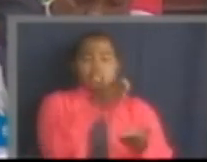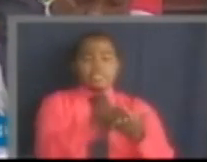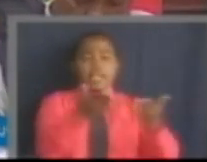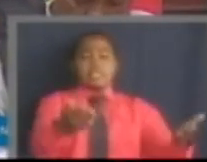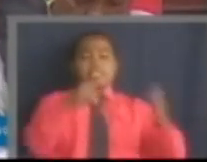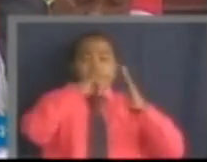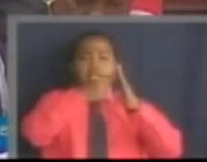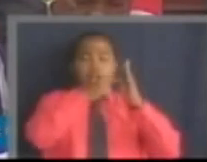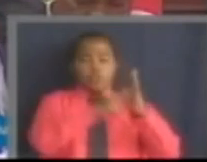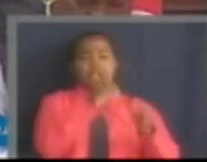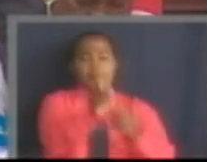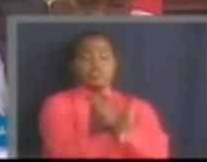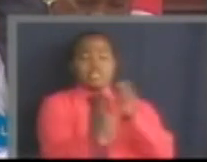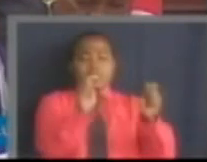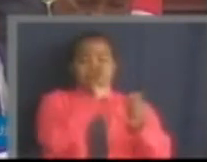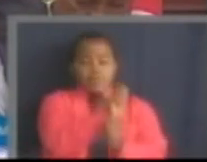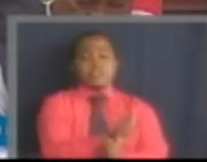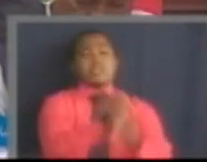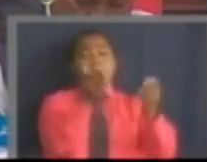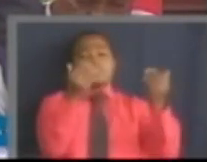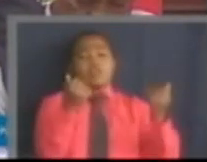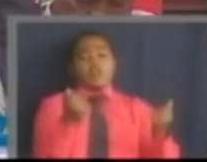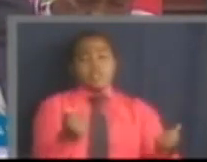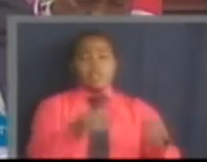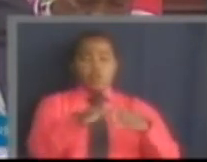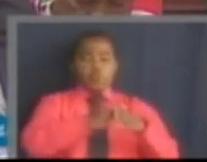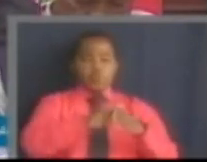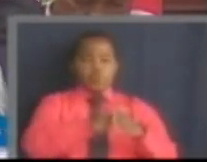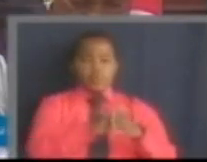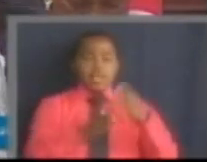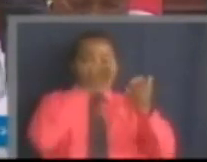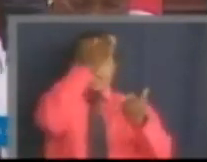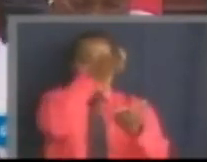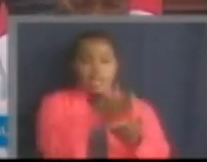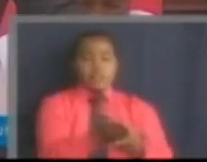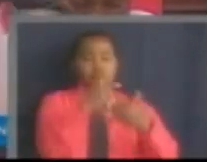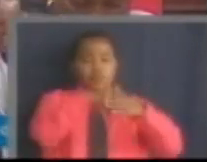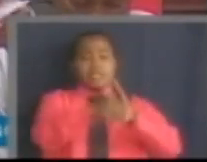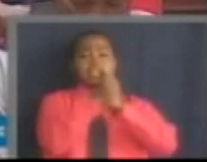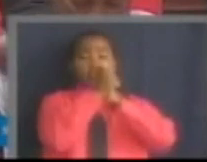kwamba tunazirekebisha zitaweza kutumika kikamilifu katika kuliongoza bunge letu.